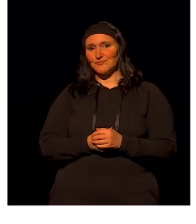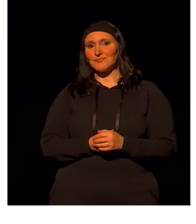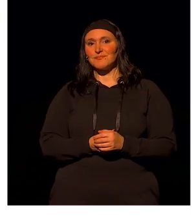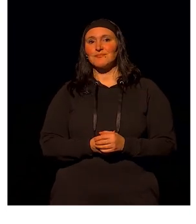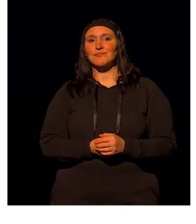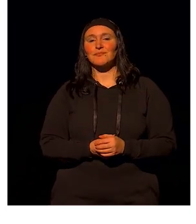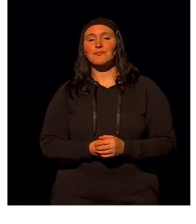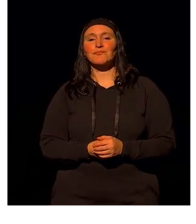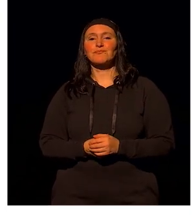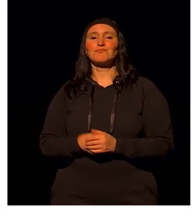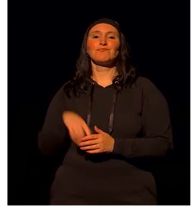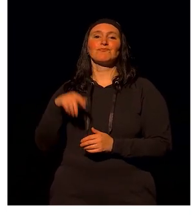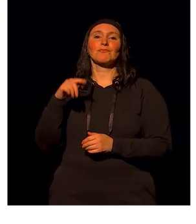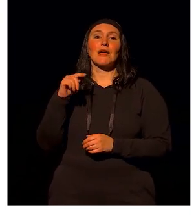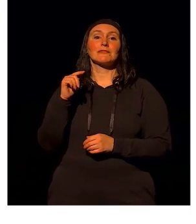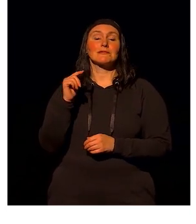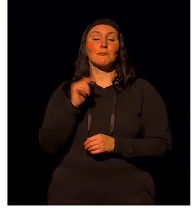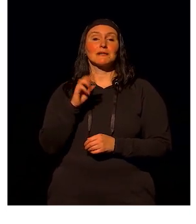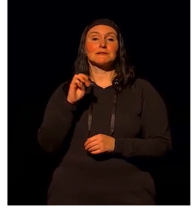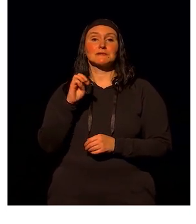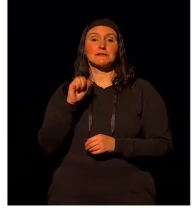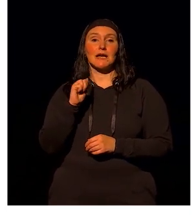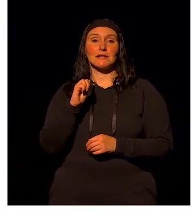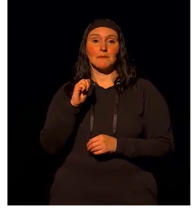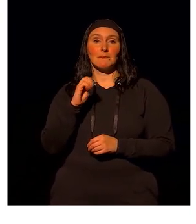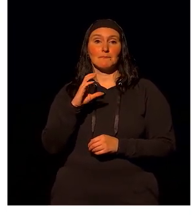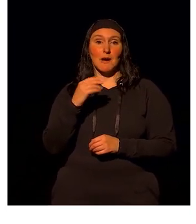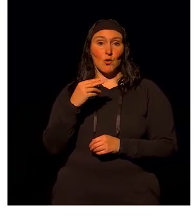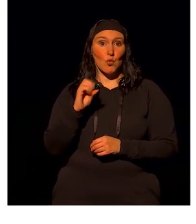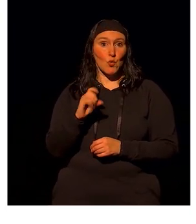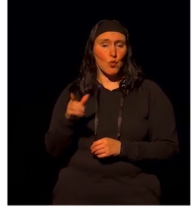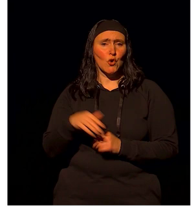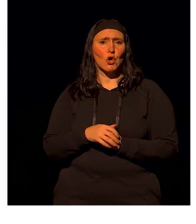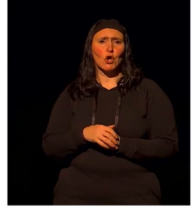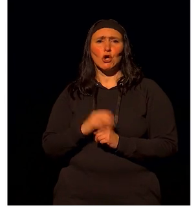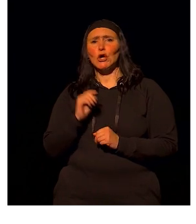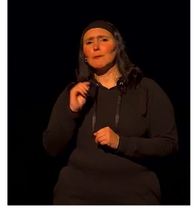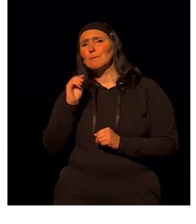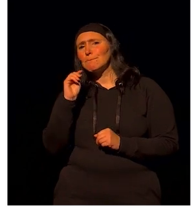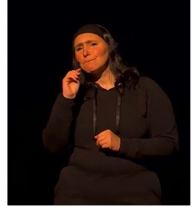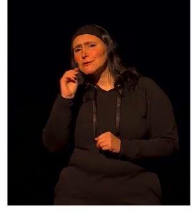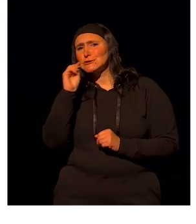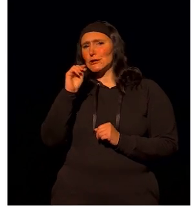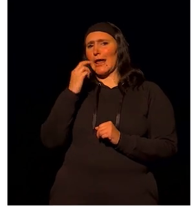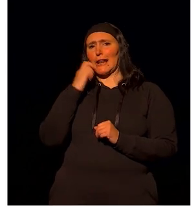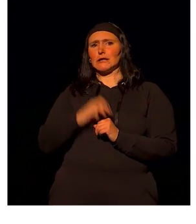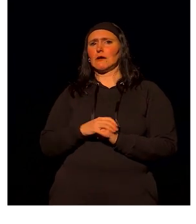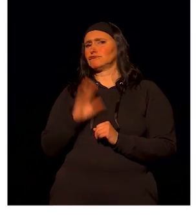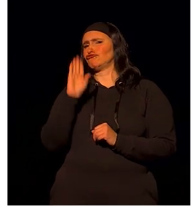Thomas Macho ist ein Tick älter, aber kaum älter.